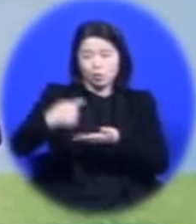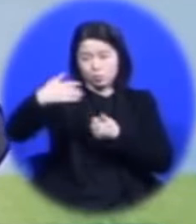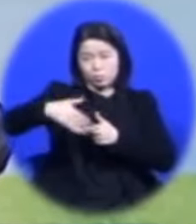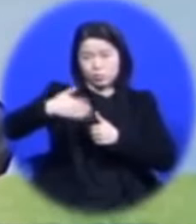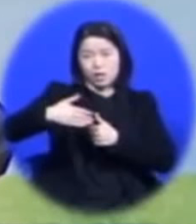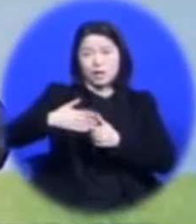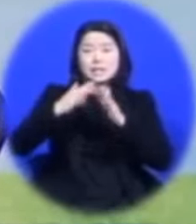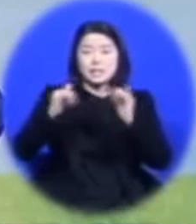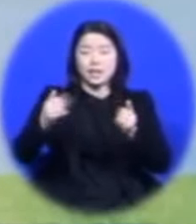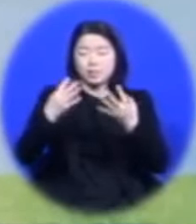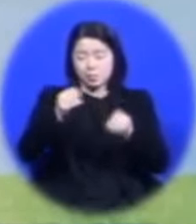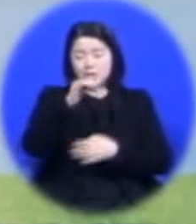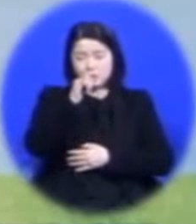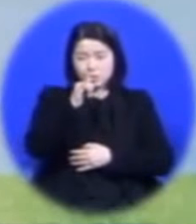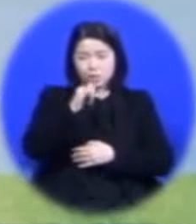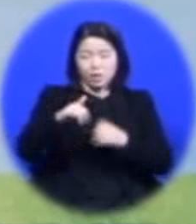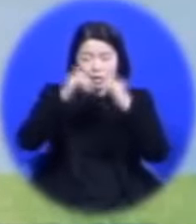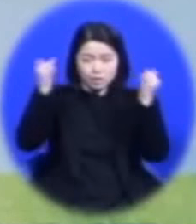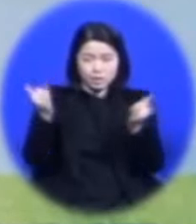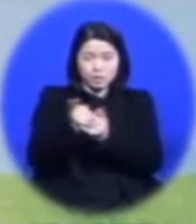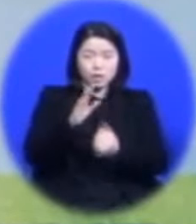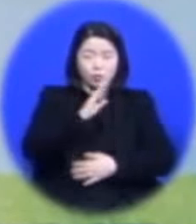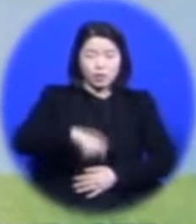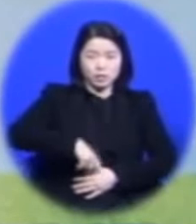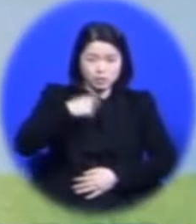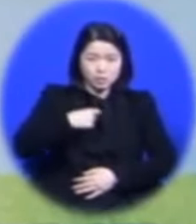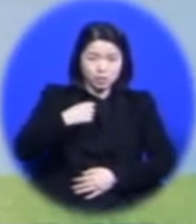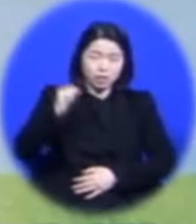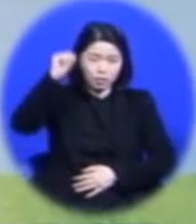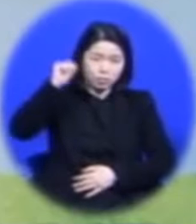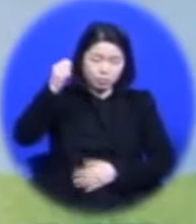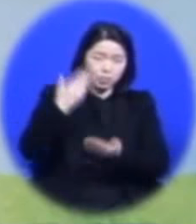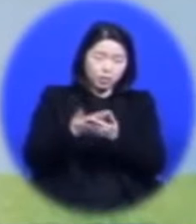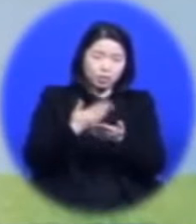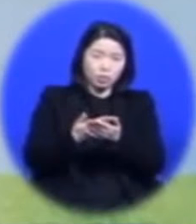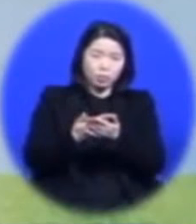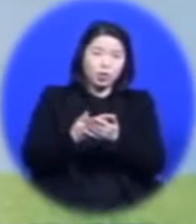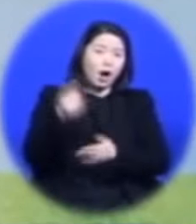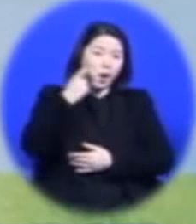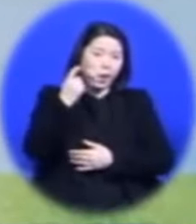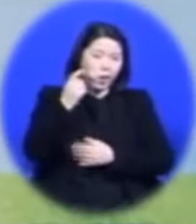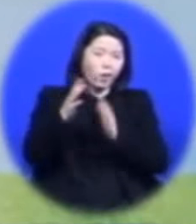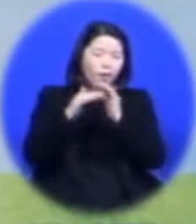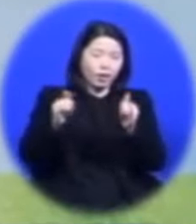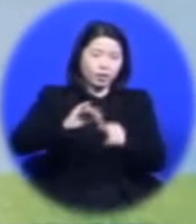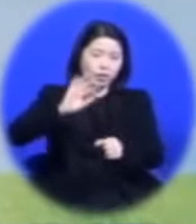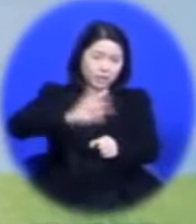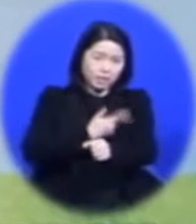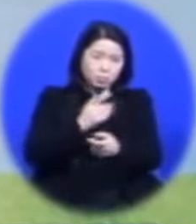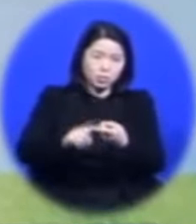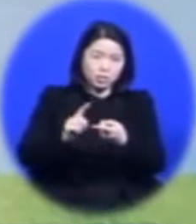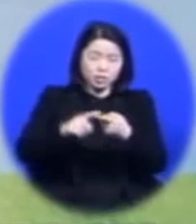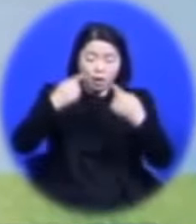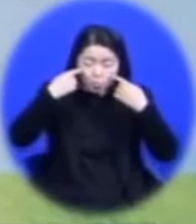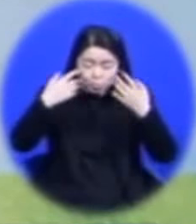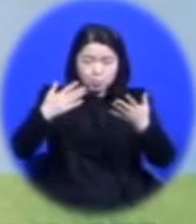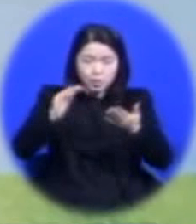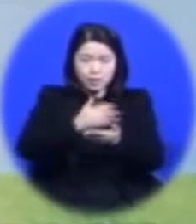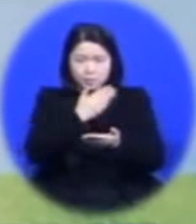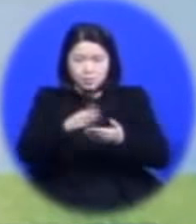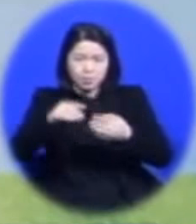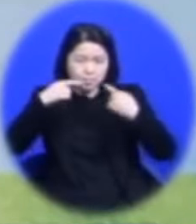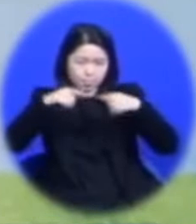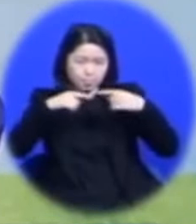있으세요 사회 정의를 구현하고 가진 자 위정자들을 좀 잘못을 분명히 비판하는 설교를 좀 해